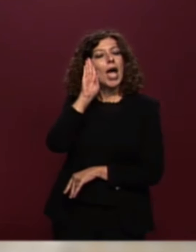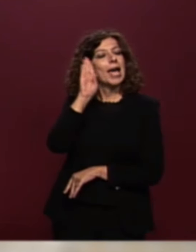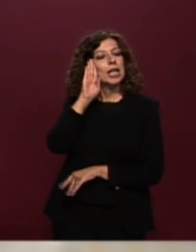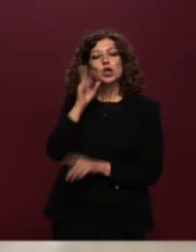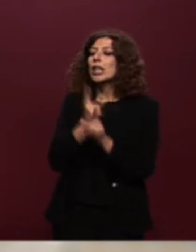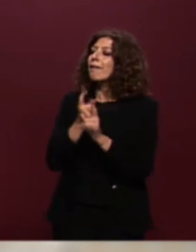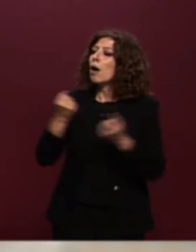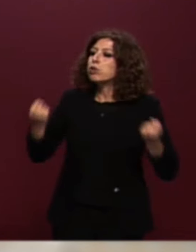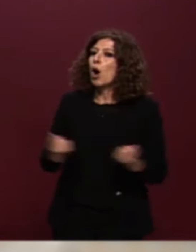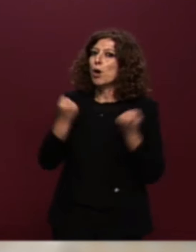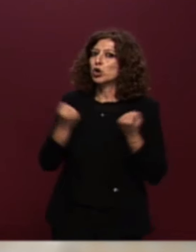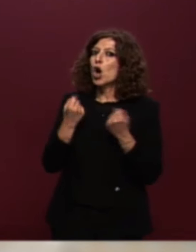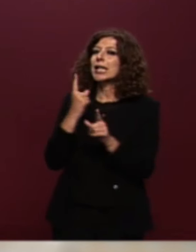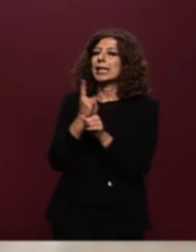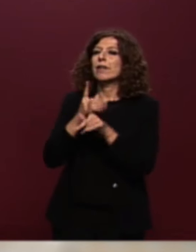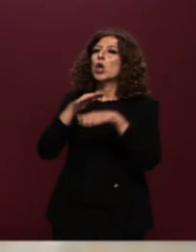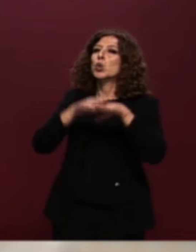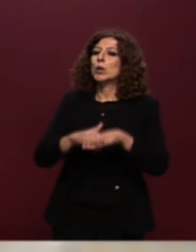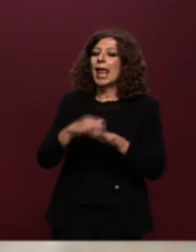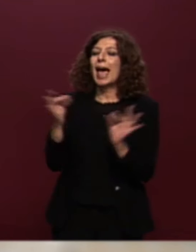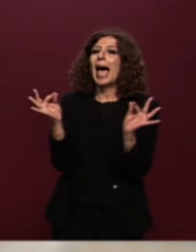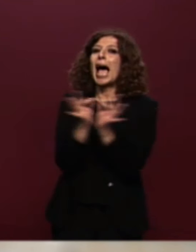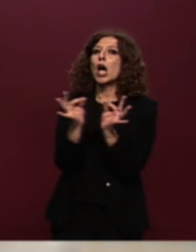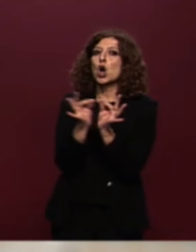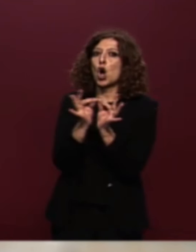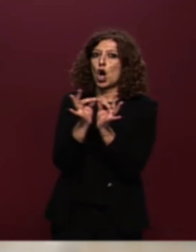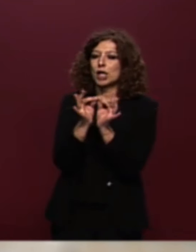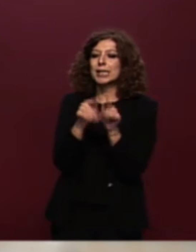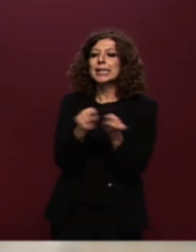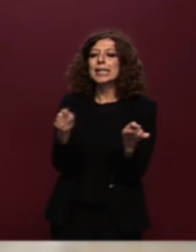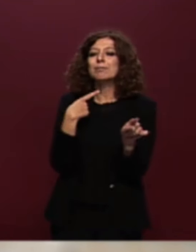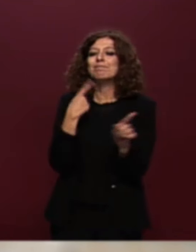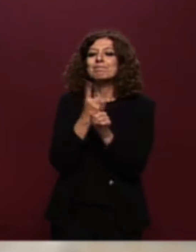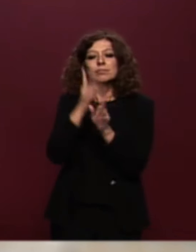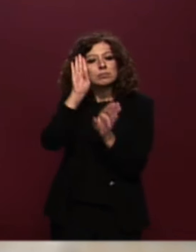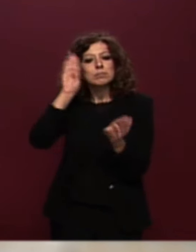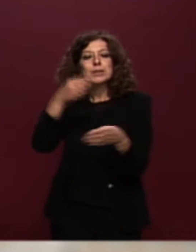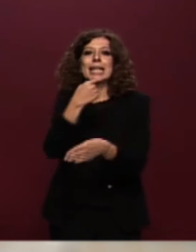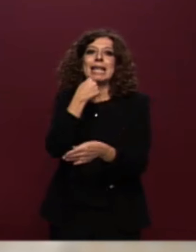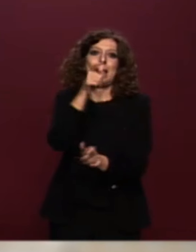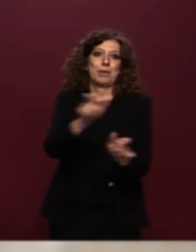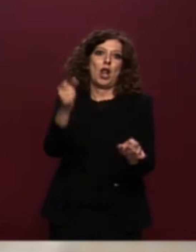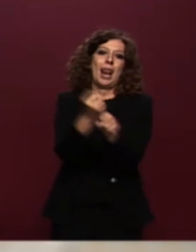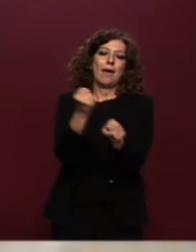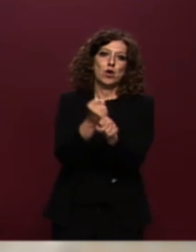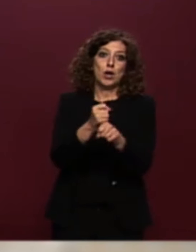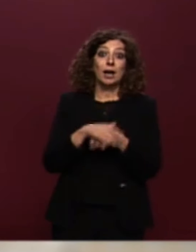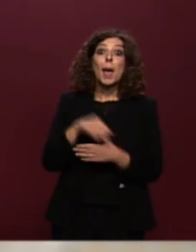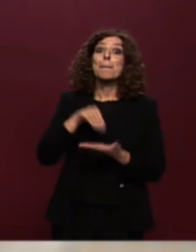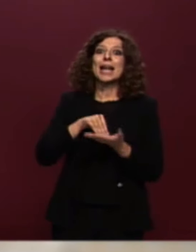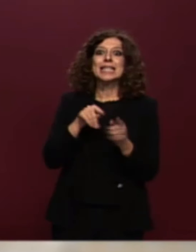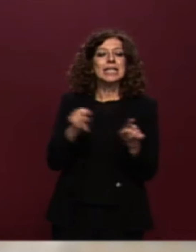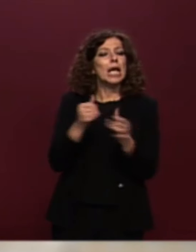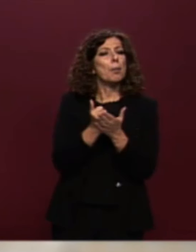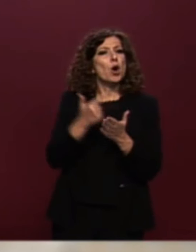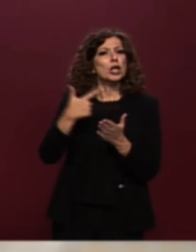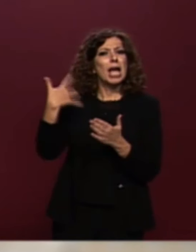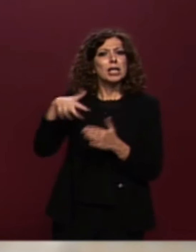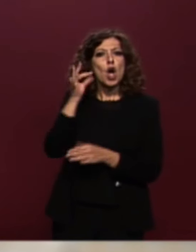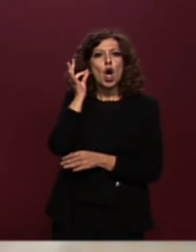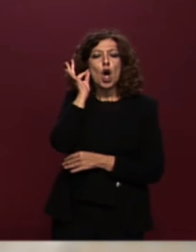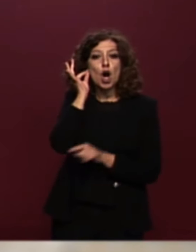promotori e garanti di accordi che tutelino la salute e il benessere di chi lavora. La loro presenza è fondamentale per rafforzare